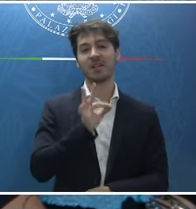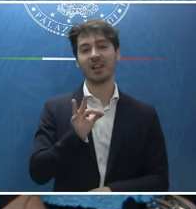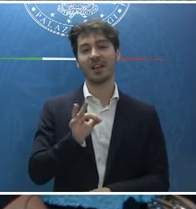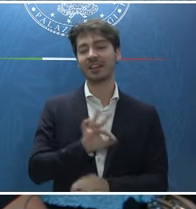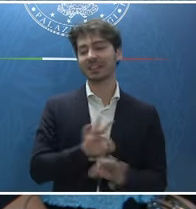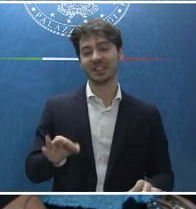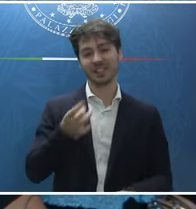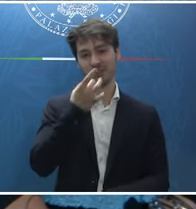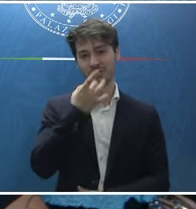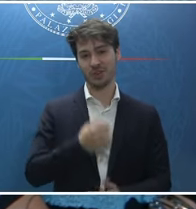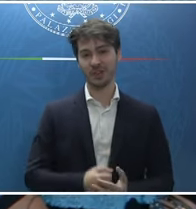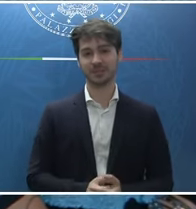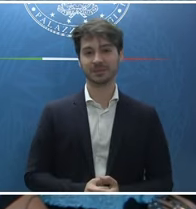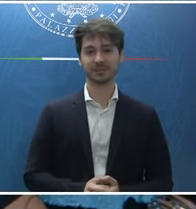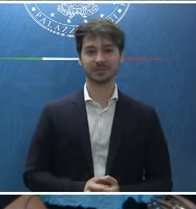droghe.